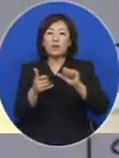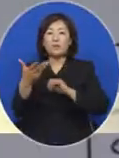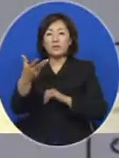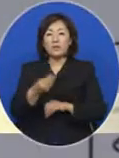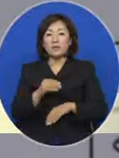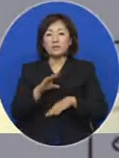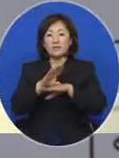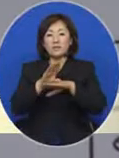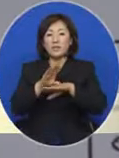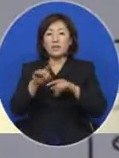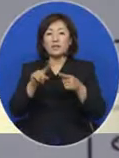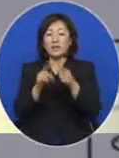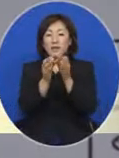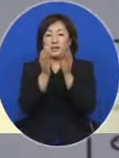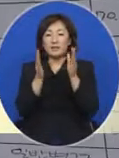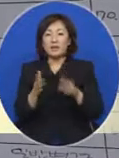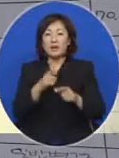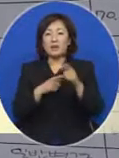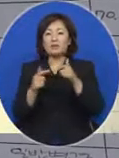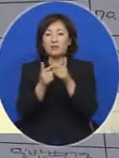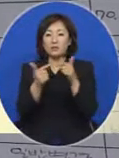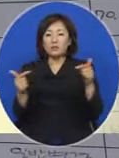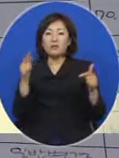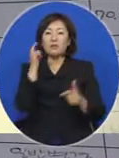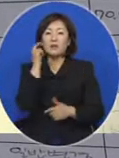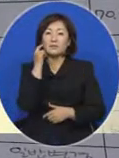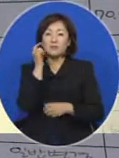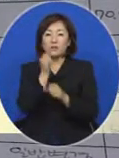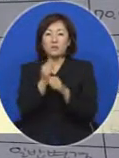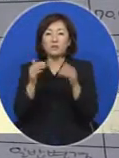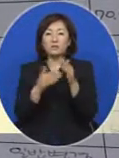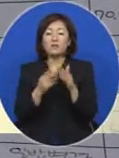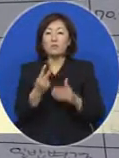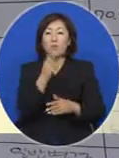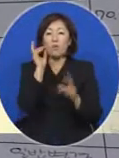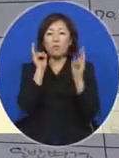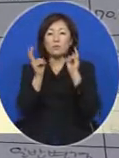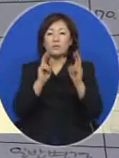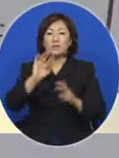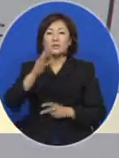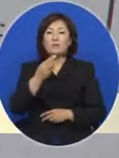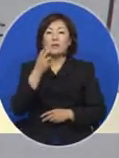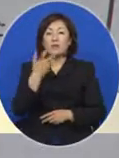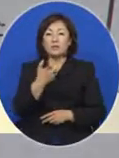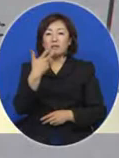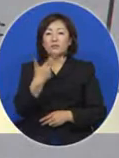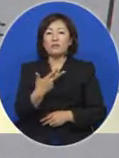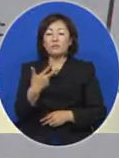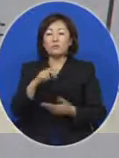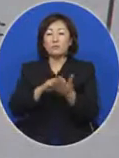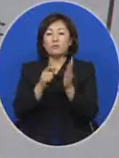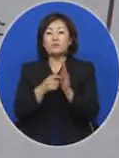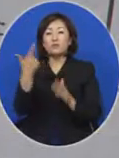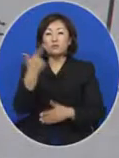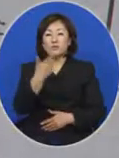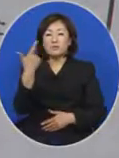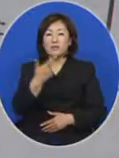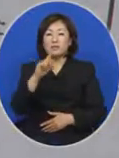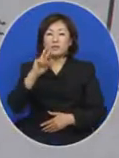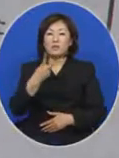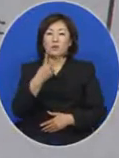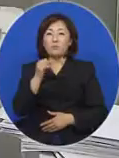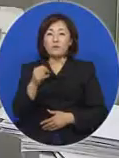차량 등급과 기간을 부풀리는 수법으로 보험사로부터 377차례에 걸쳐 6,200만 원을